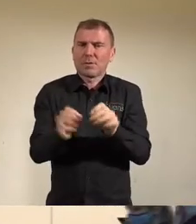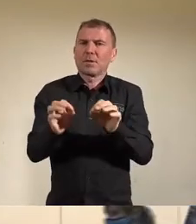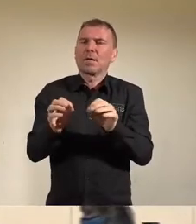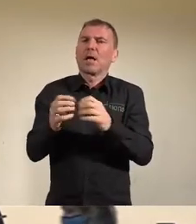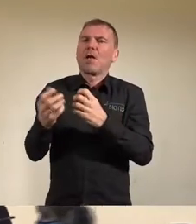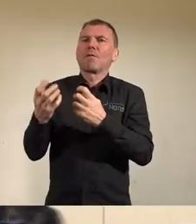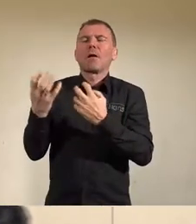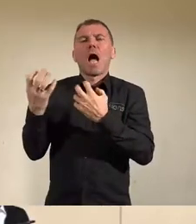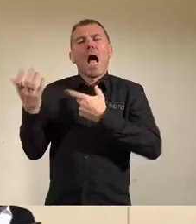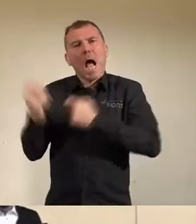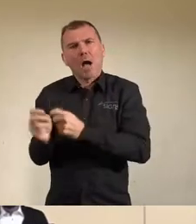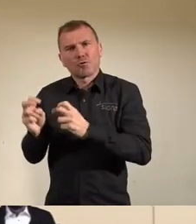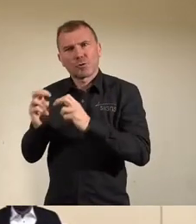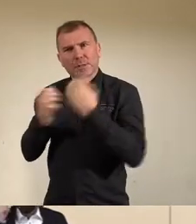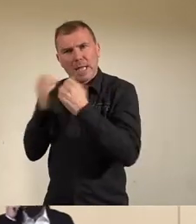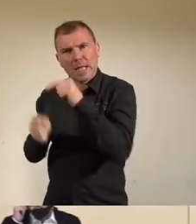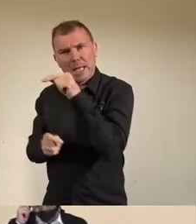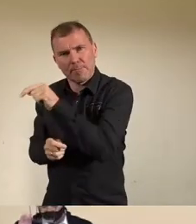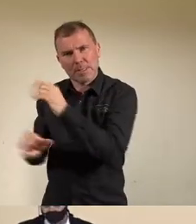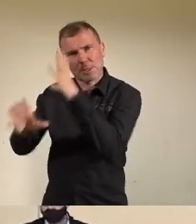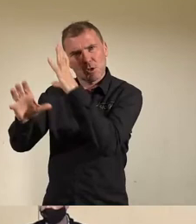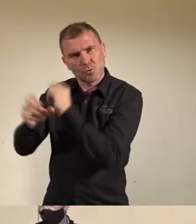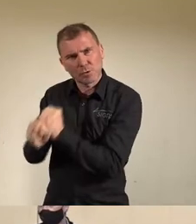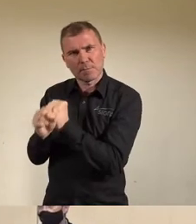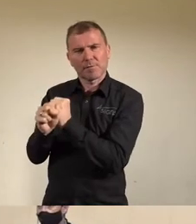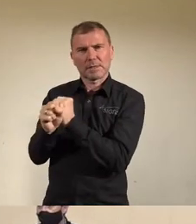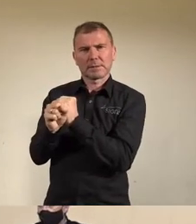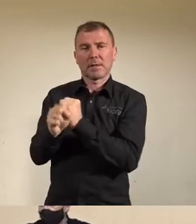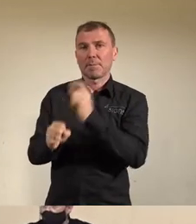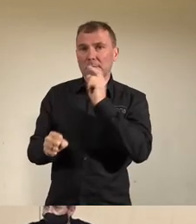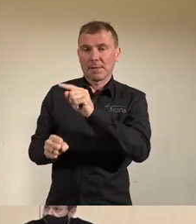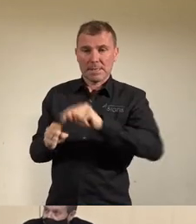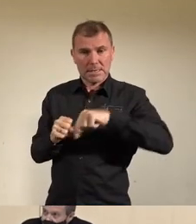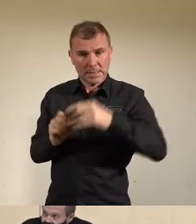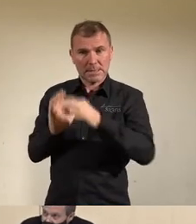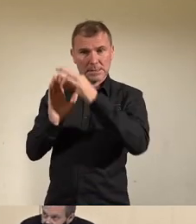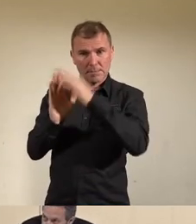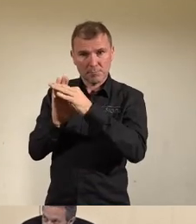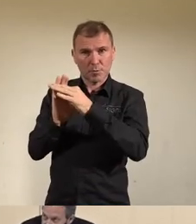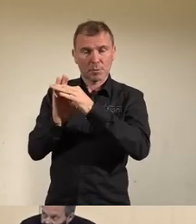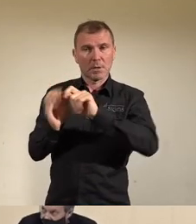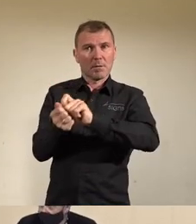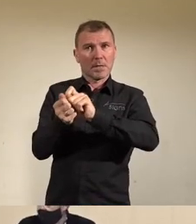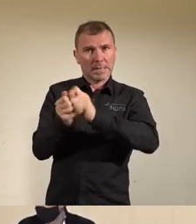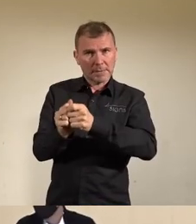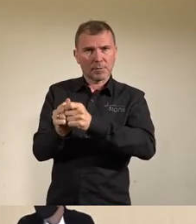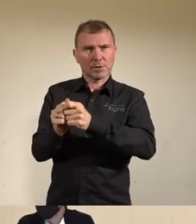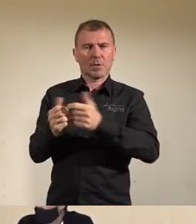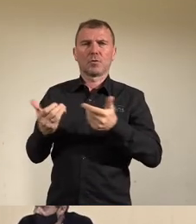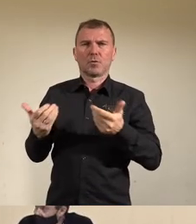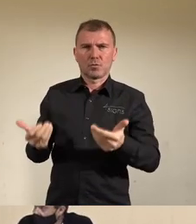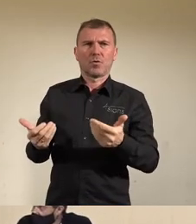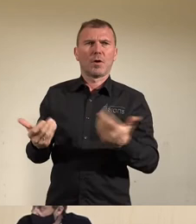Ausschuss gefasst ist, dass den, wenn er im nächsten Punkt abgeholfen wird, also der Beschluss, so wie im